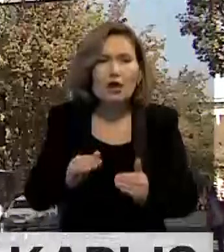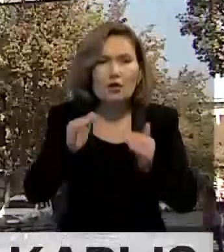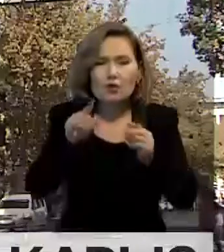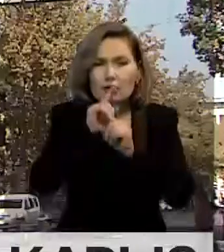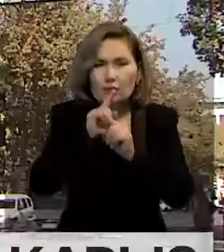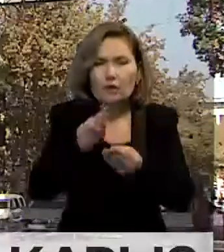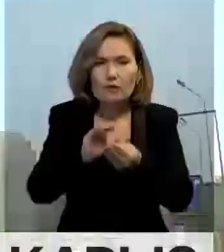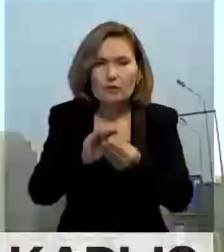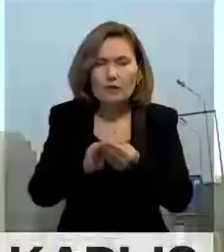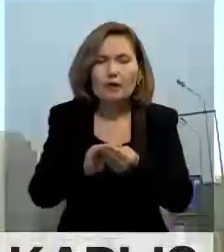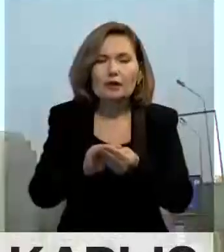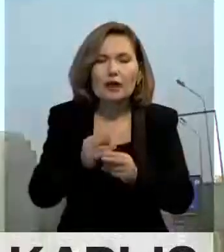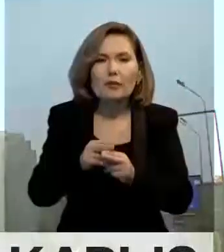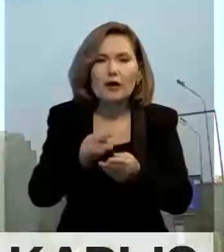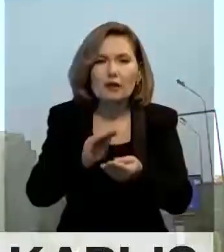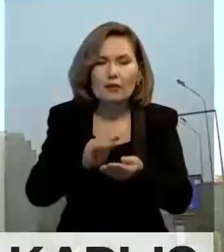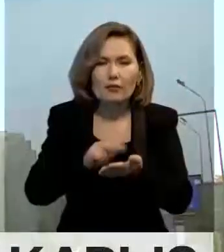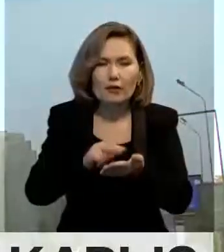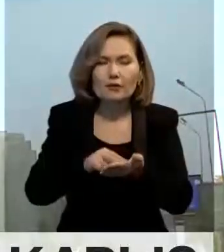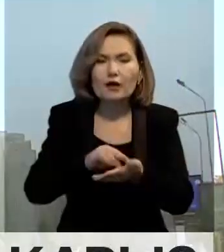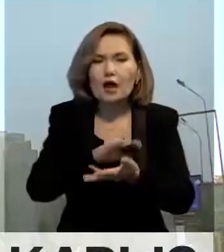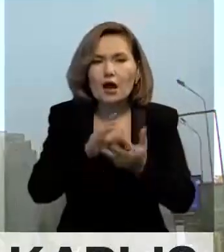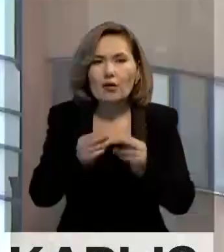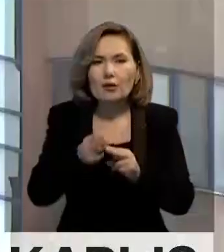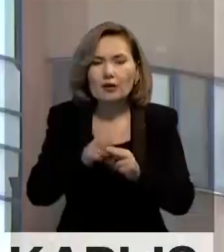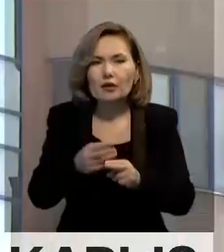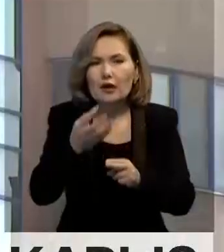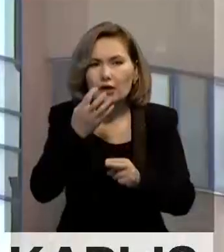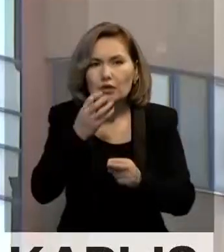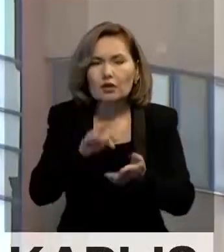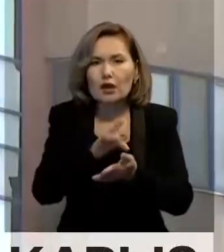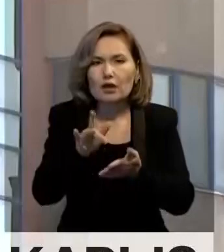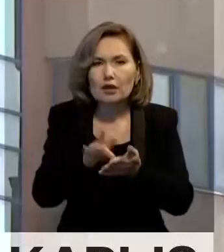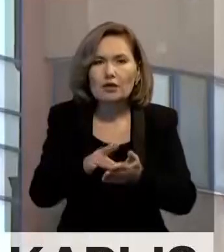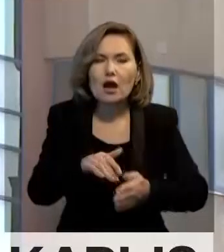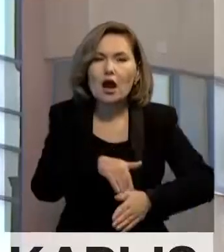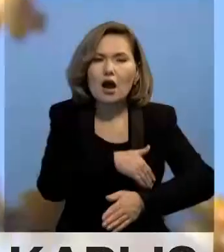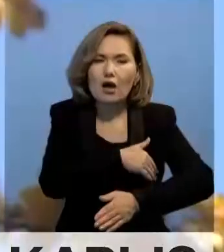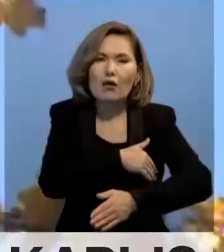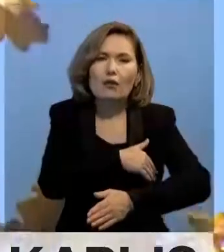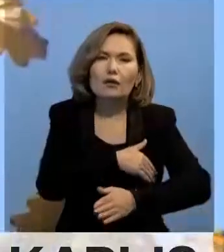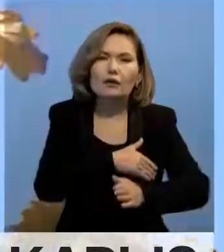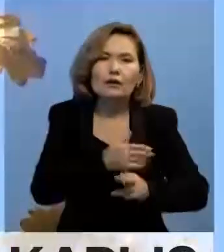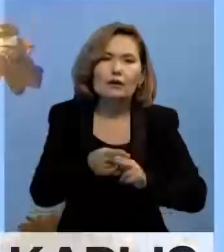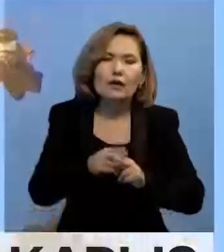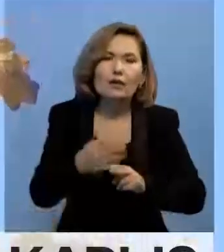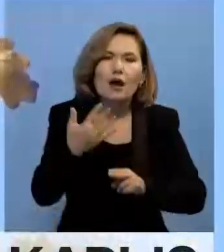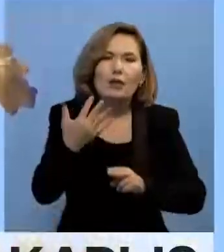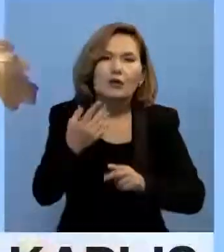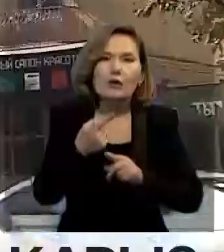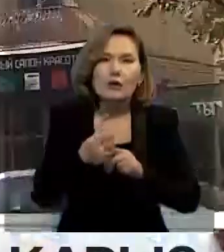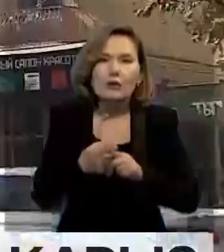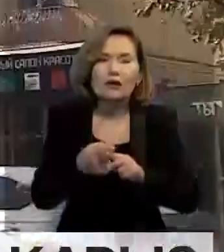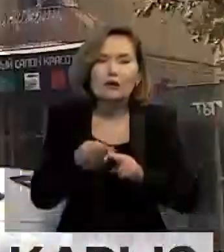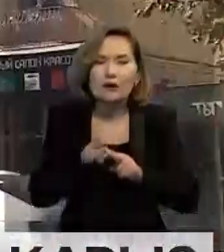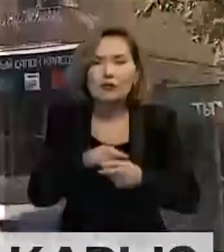бекітіліп, әзірге баға тұрақты. Ал талап бойынша жылу қалада ауа температурасы 5 күн қатарынан плюс 8 градус